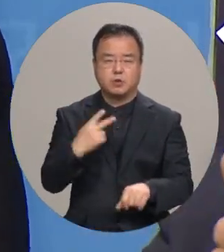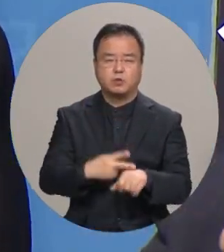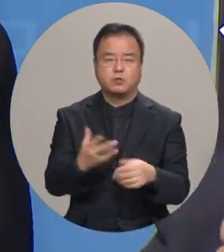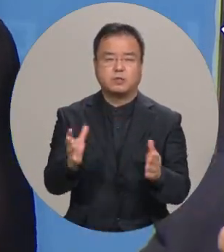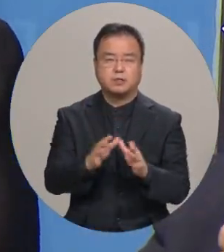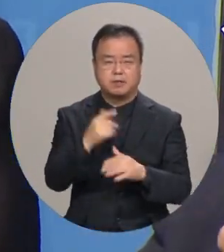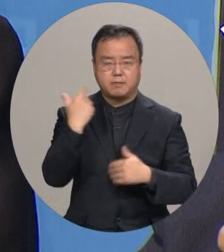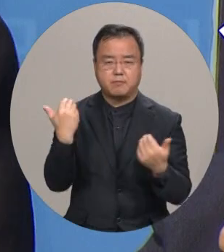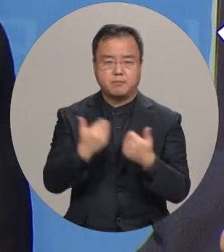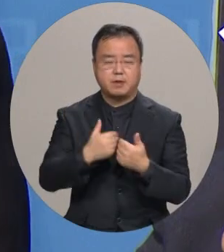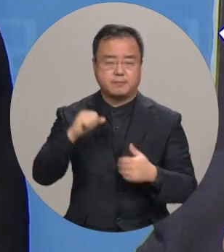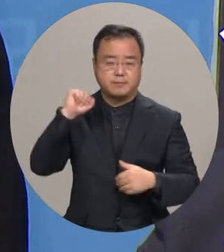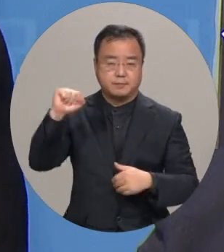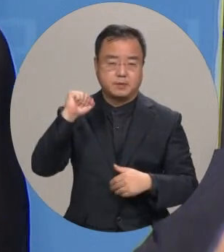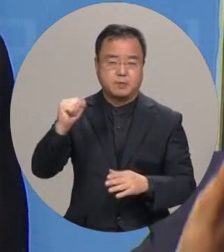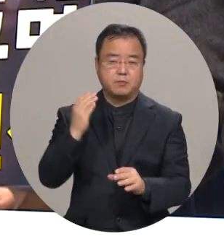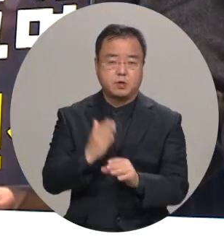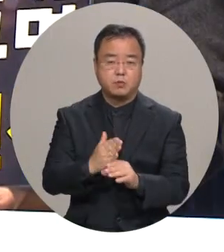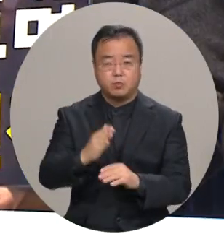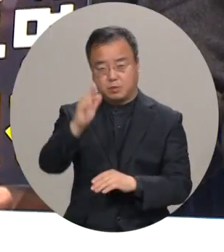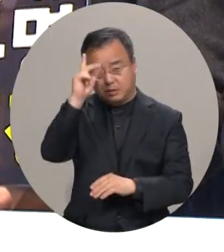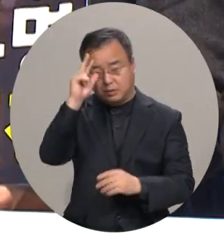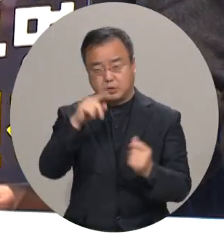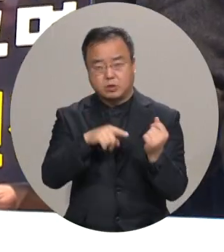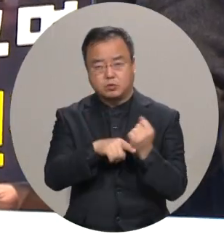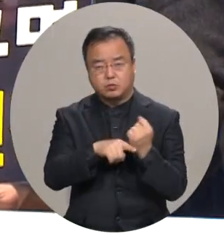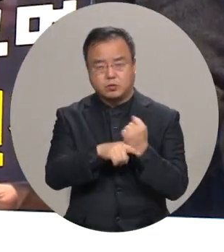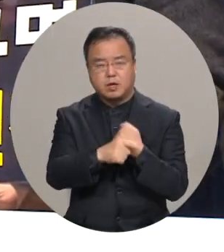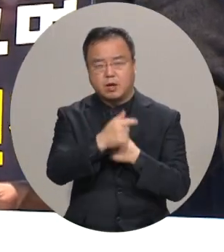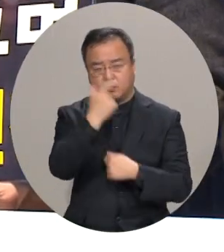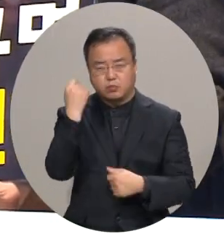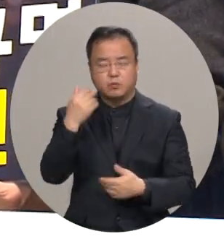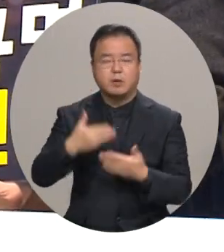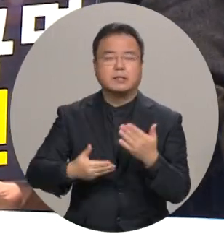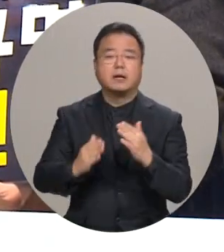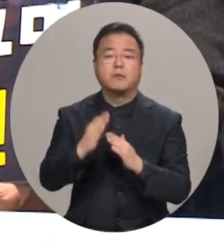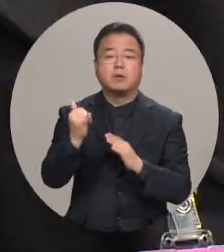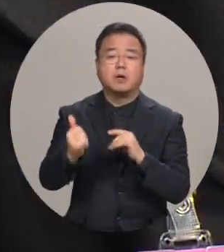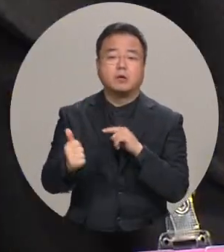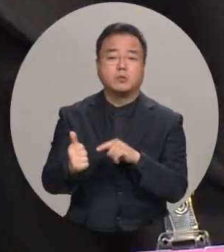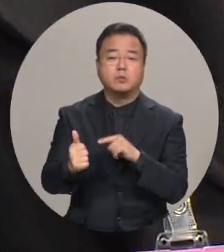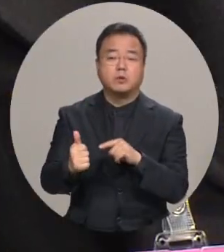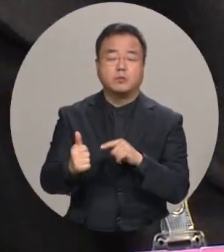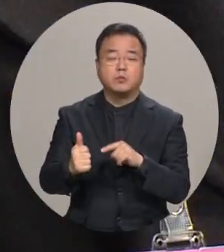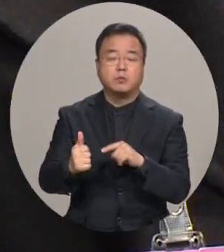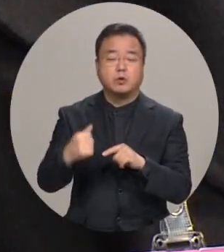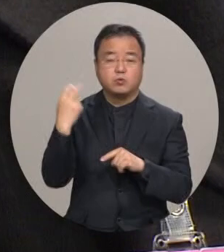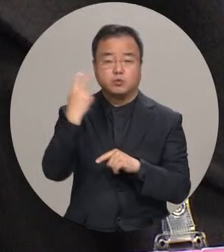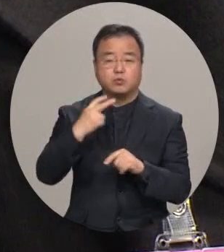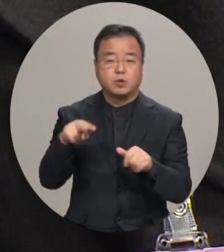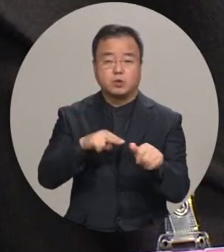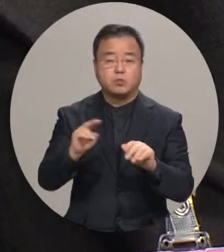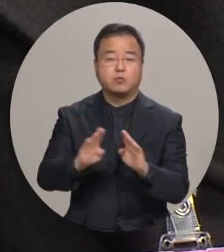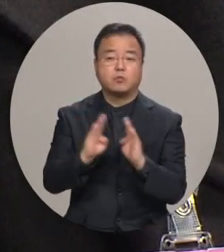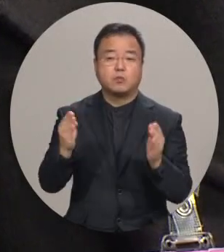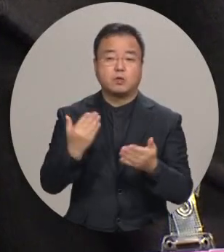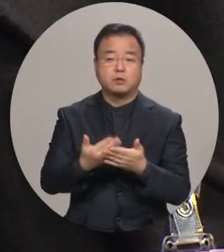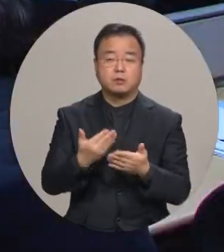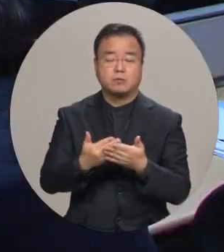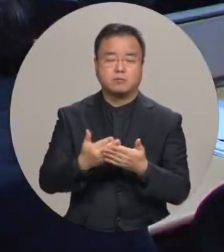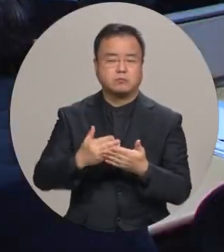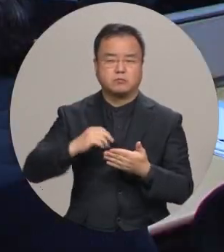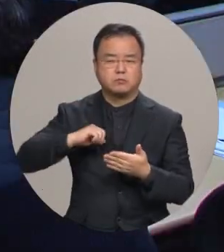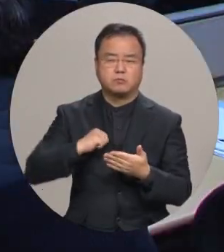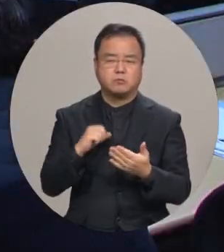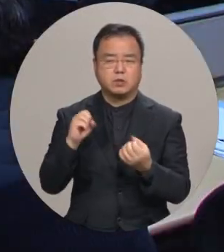있습니다. 경찰의 수사가 부족했고 유족의 수사 정보 공개 요구에 응하지 않고 있다는 겁니다. 전국